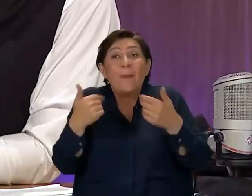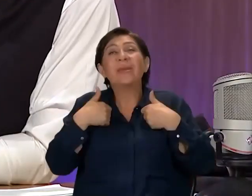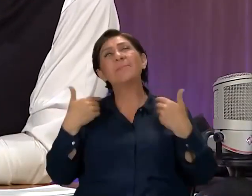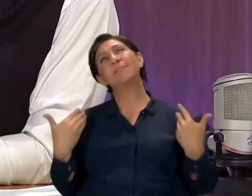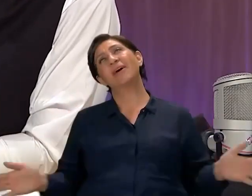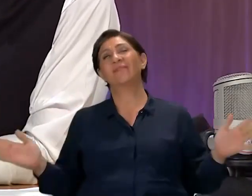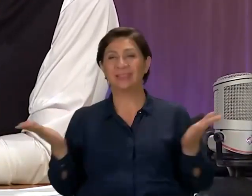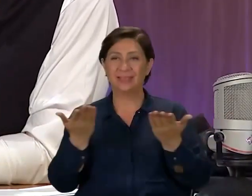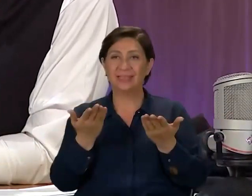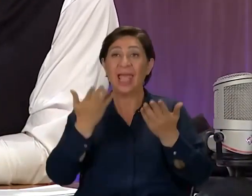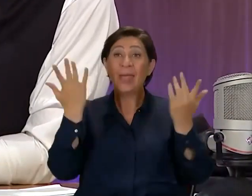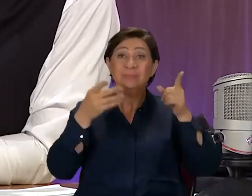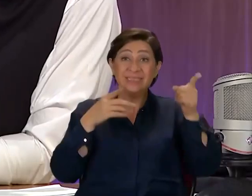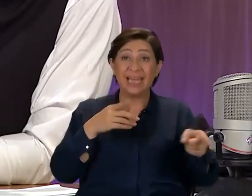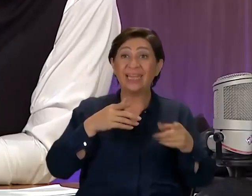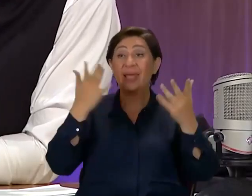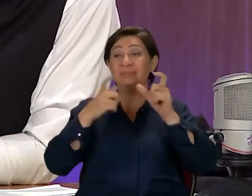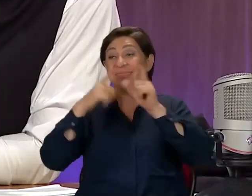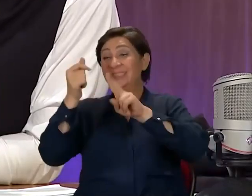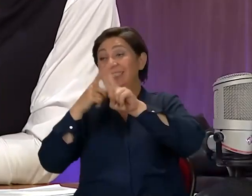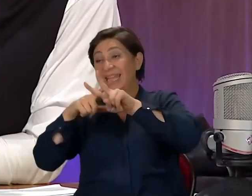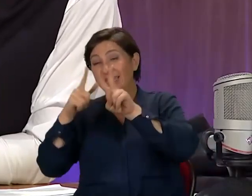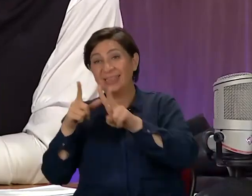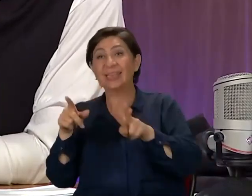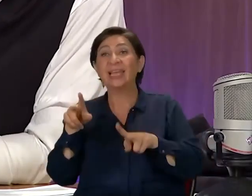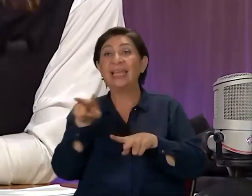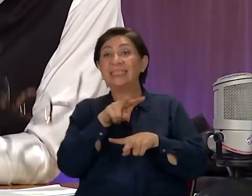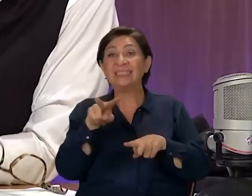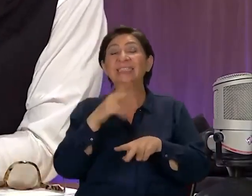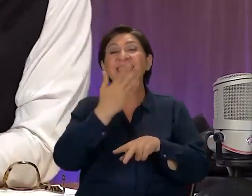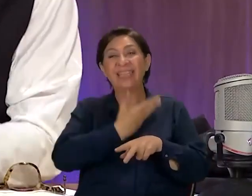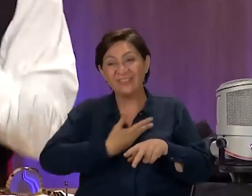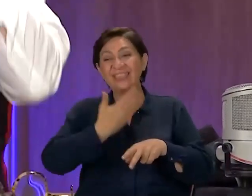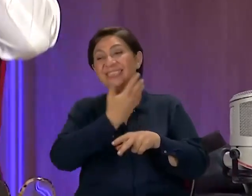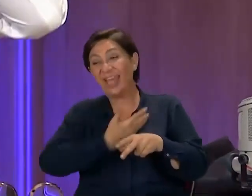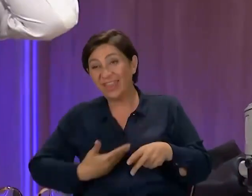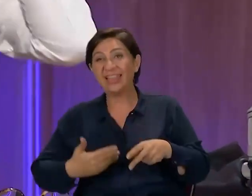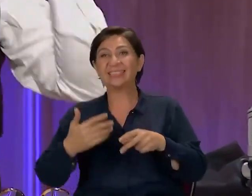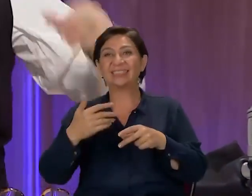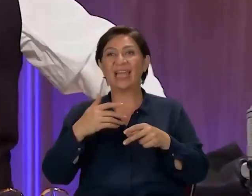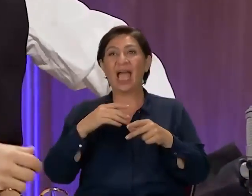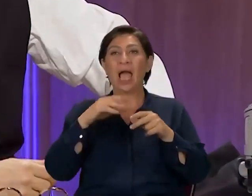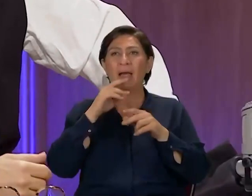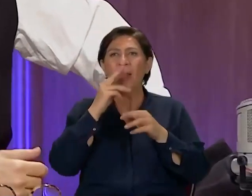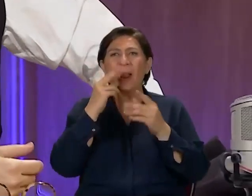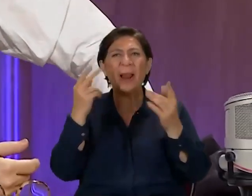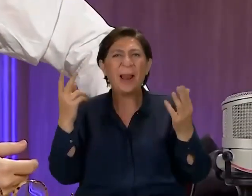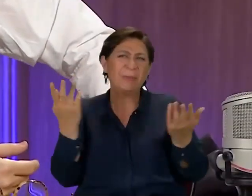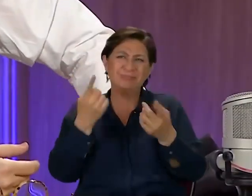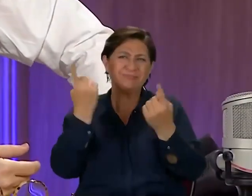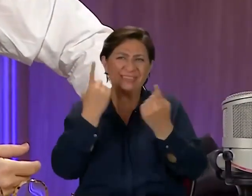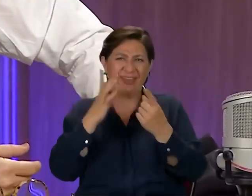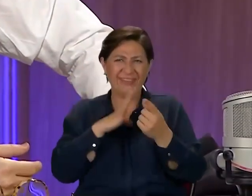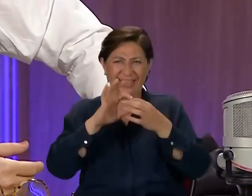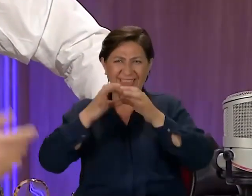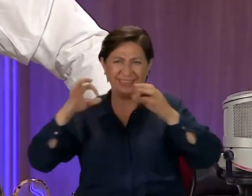perişan ettin? Yani hem sen... Hem Sinan Nergis. Bu şimdi sevdik sevdalandığın başında şey var ya. Aba la ba li be la ba ba la